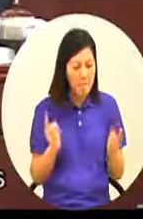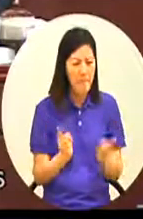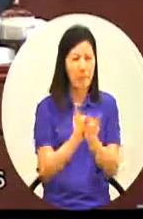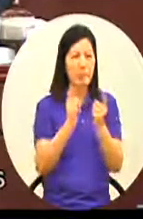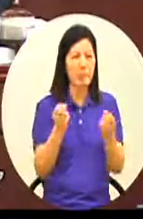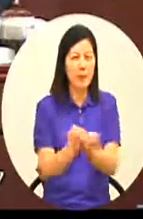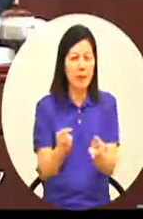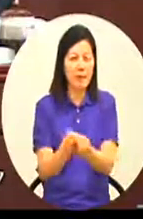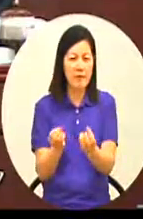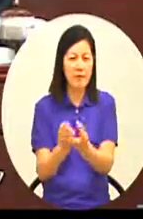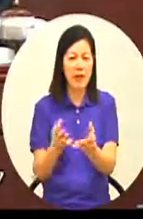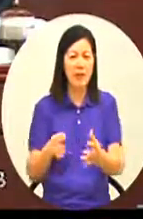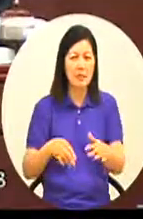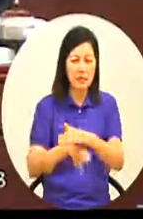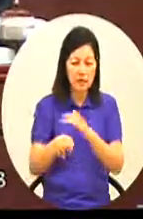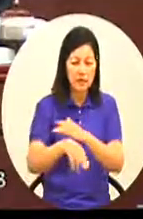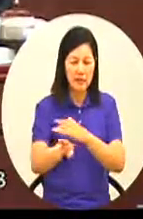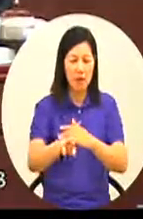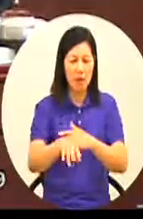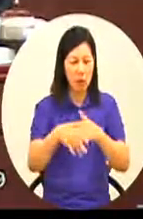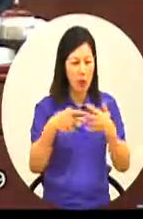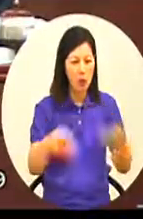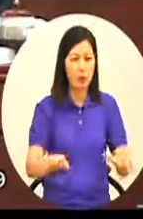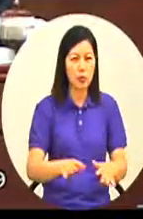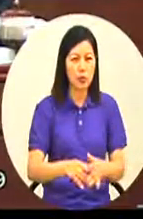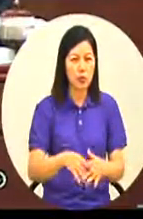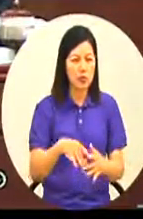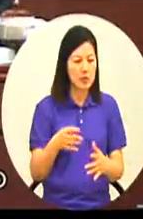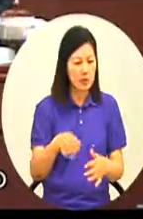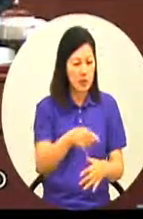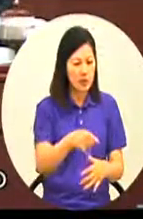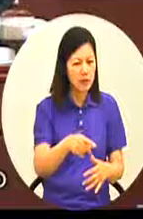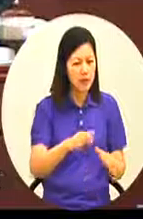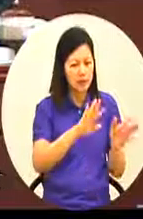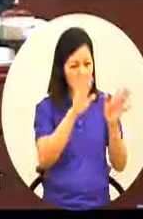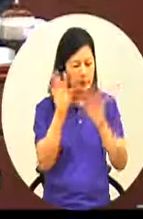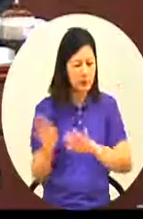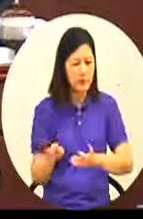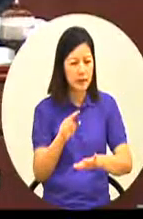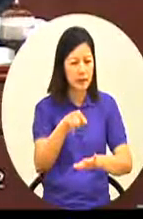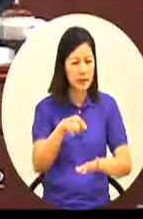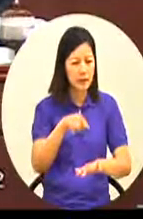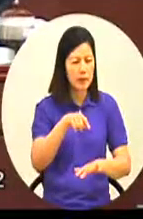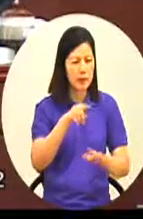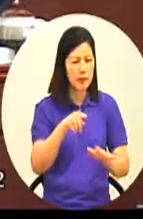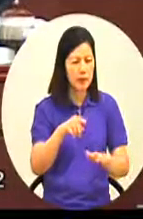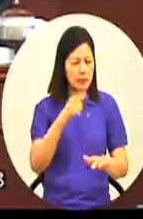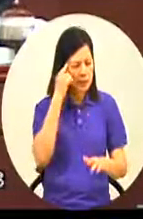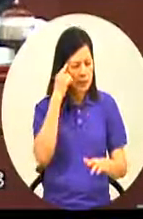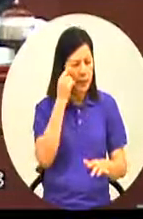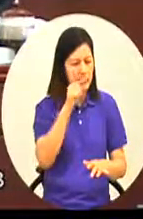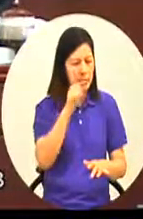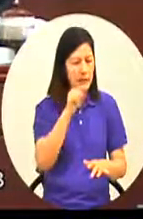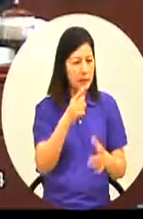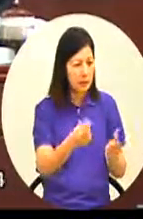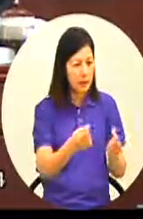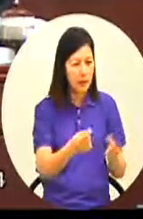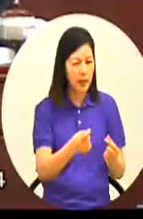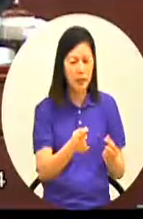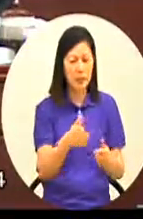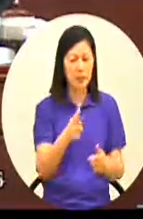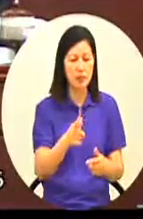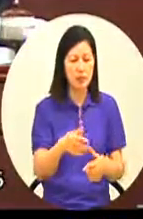生的时候，我想整个操作模式可能不会是像议员目前想象这样，那个可能包括我们的学